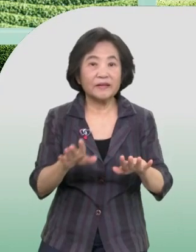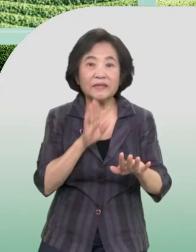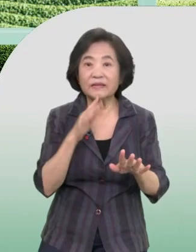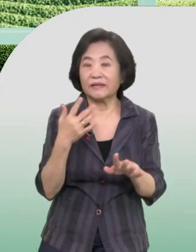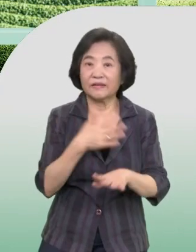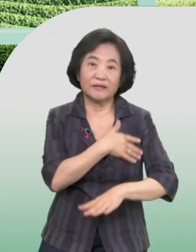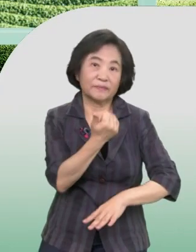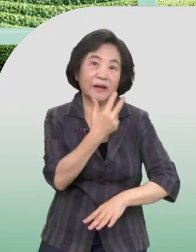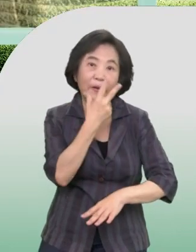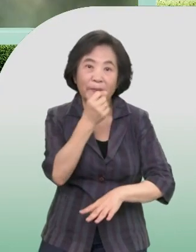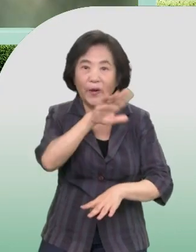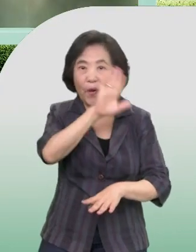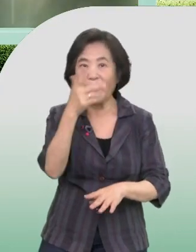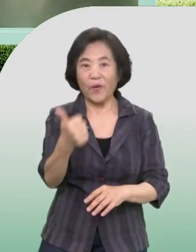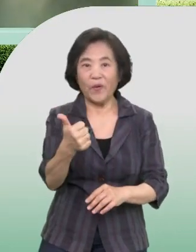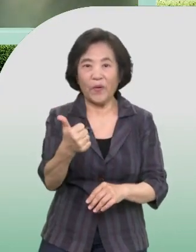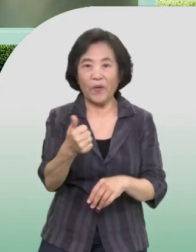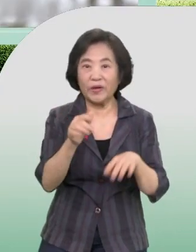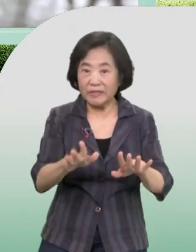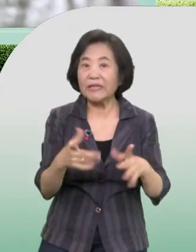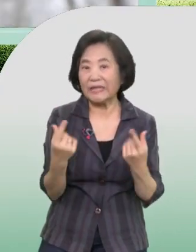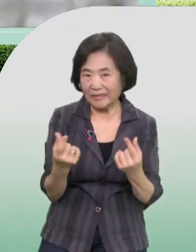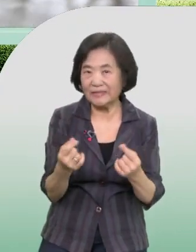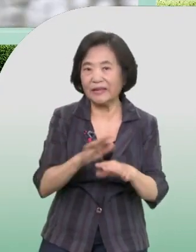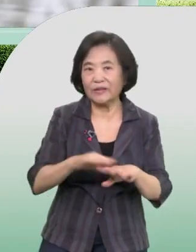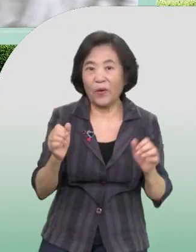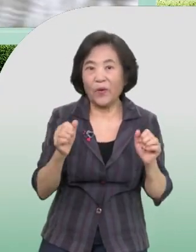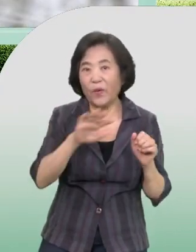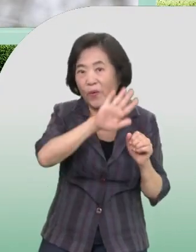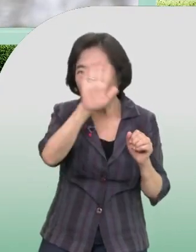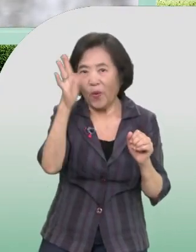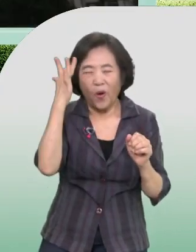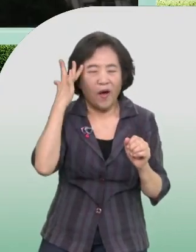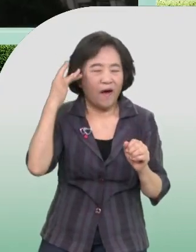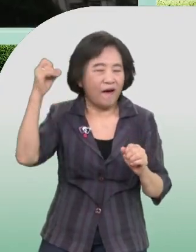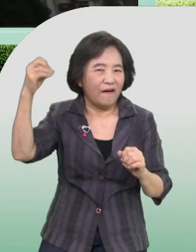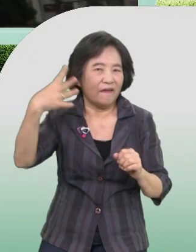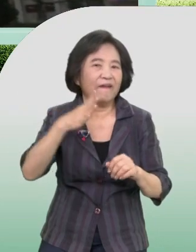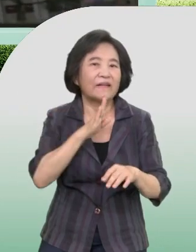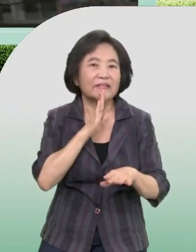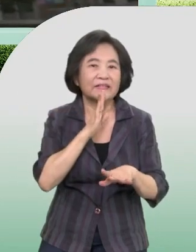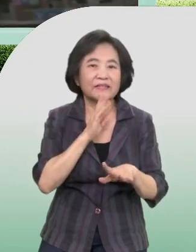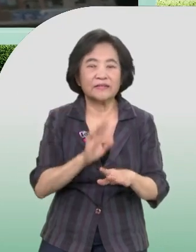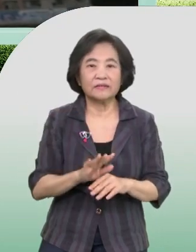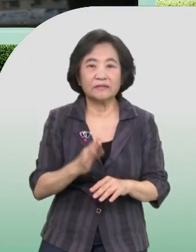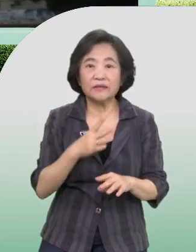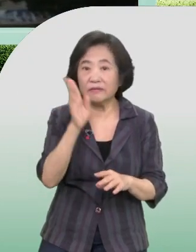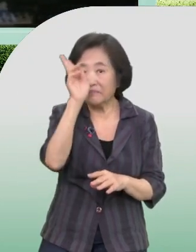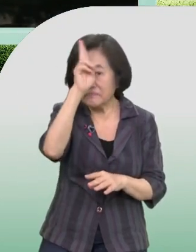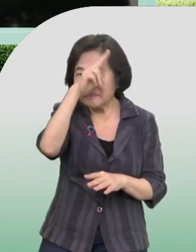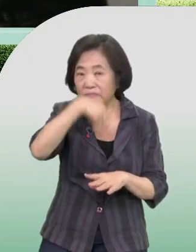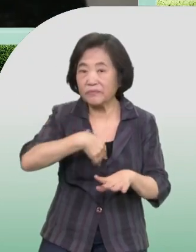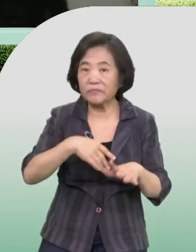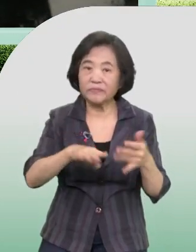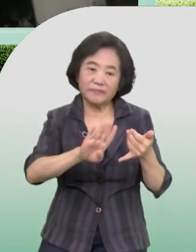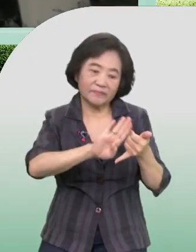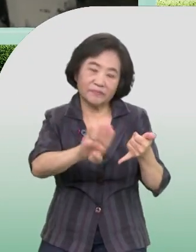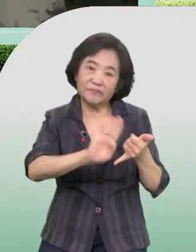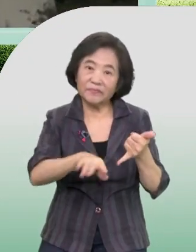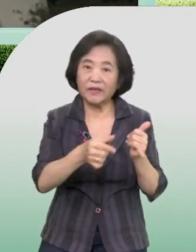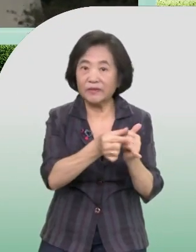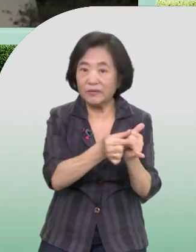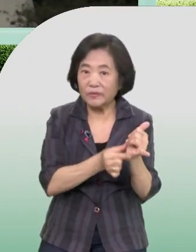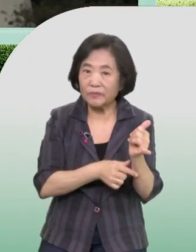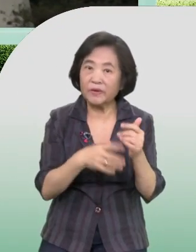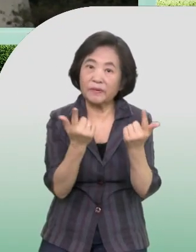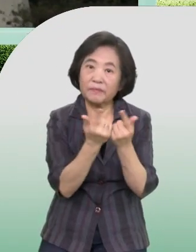停頓拜六禮拜天數當好，基本上同埋各地嘅中央本土黨工一條黨來咯。黨主過後咧，